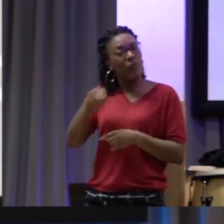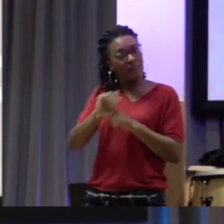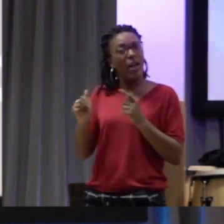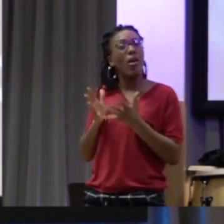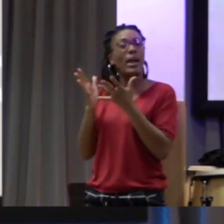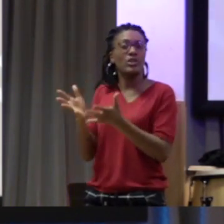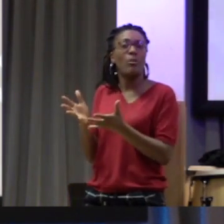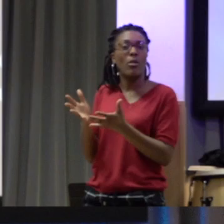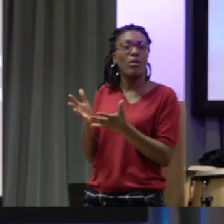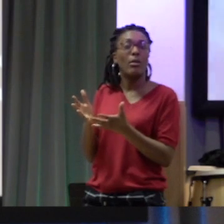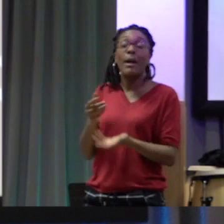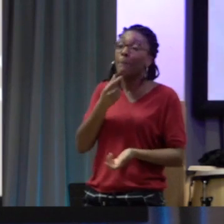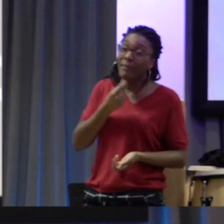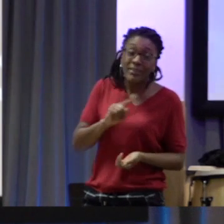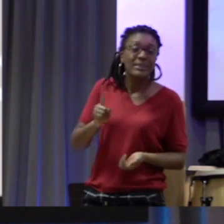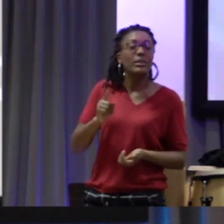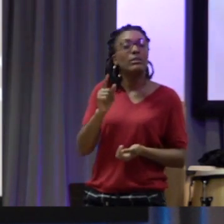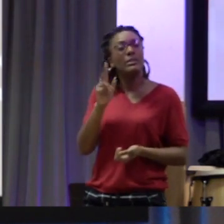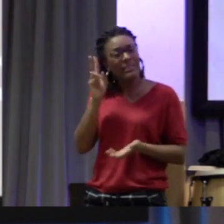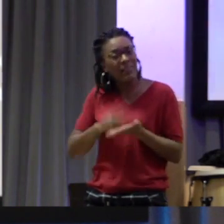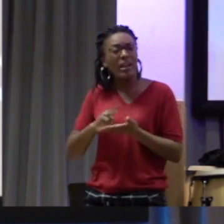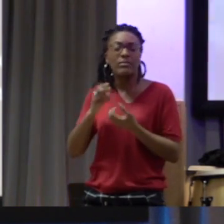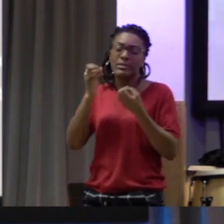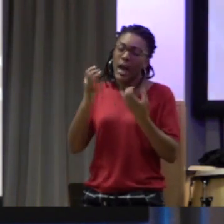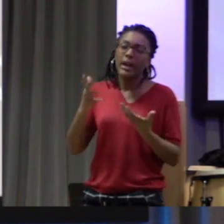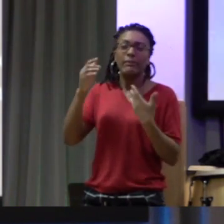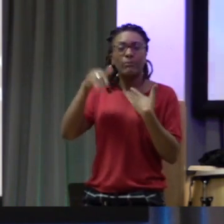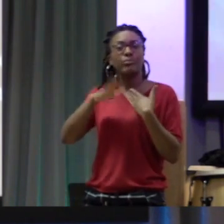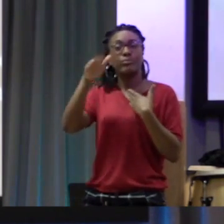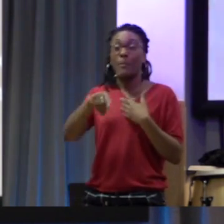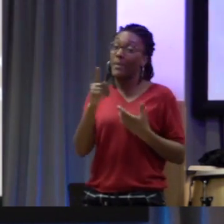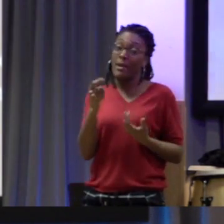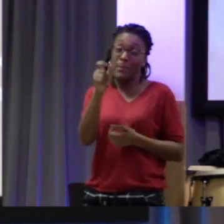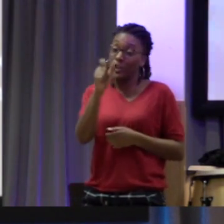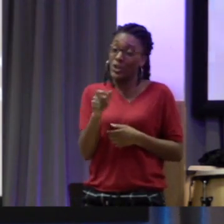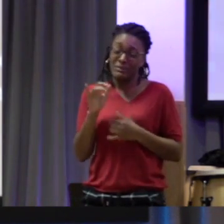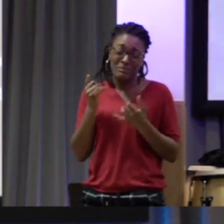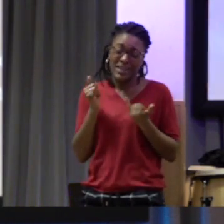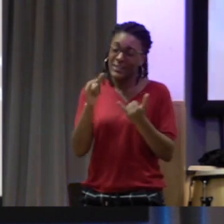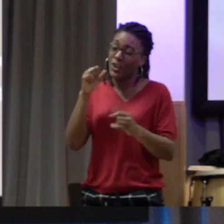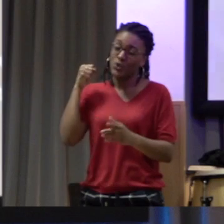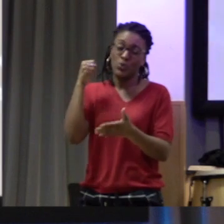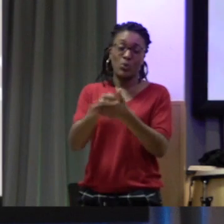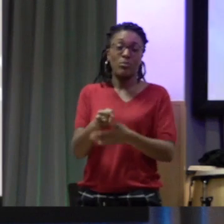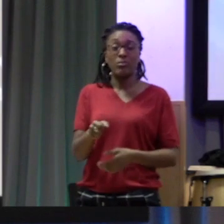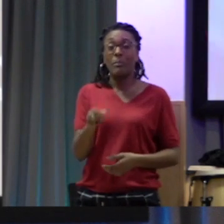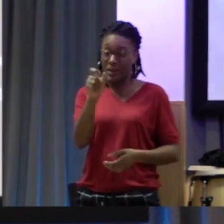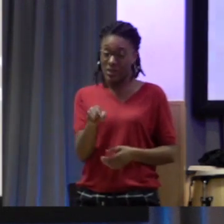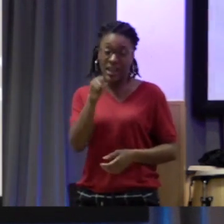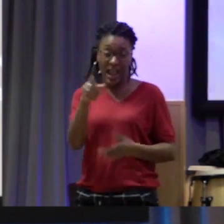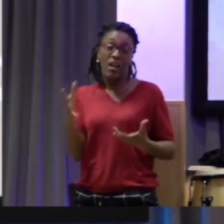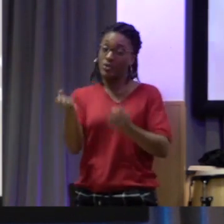Et cela n'est pas évident, cela n'est pas facile. Mais c'est celui qui persévérera jusqu'à la fin qui sera sauvé.